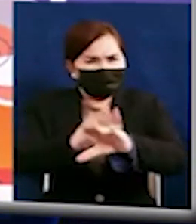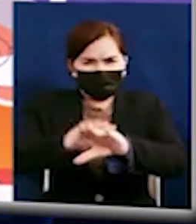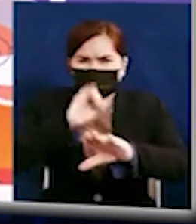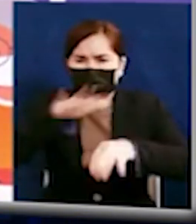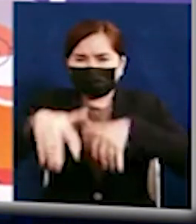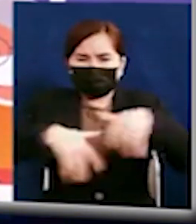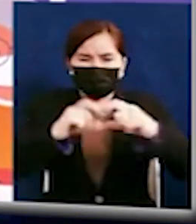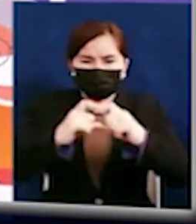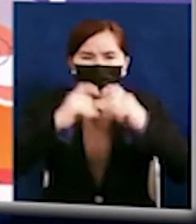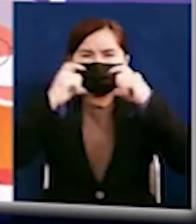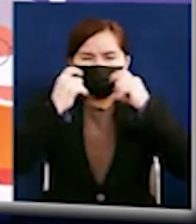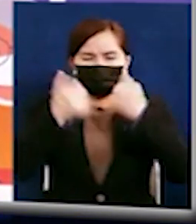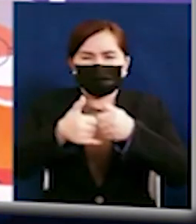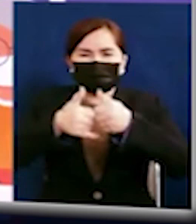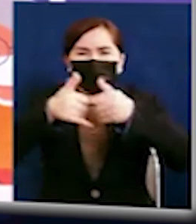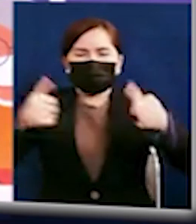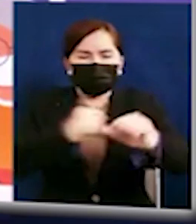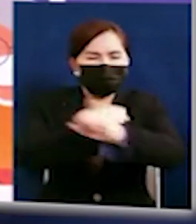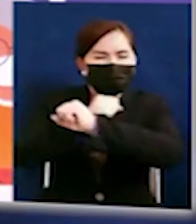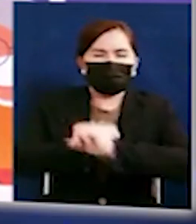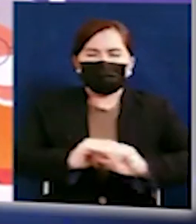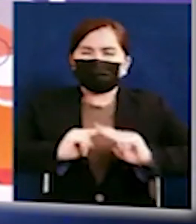ากให้มีการล็อกดาวน์ประเทศ